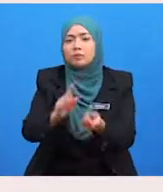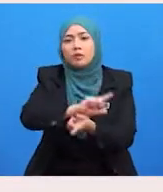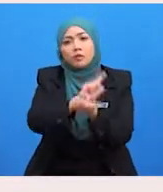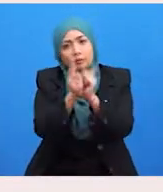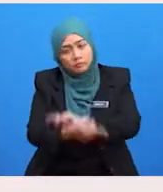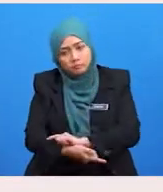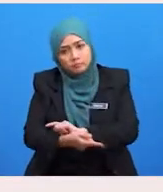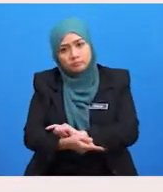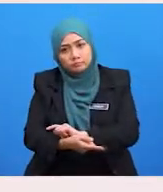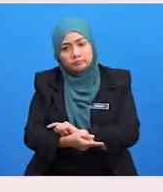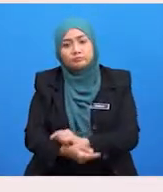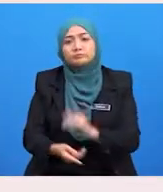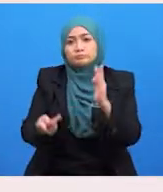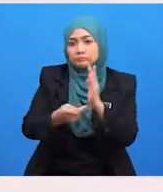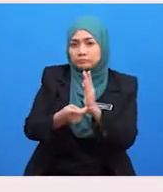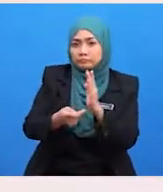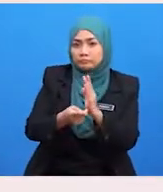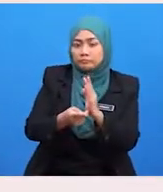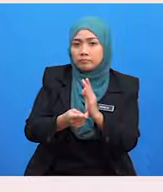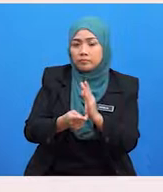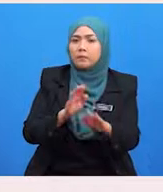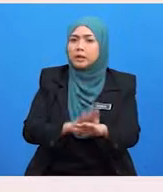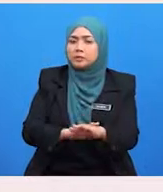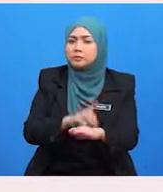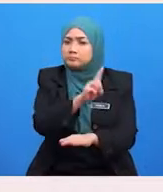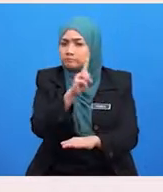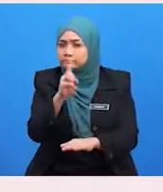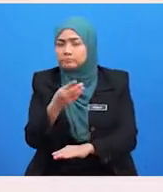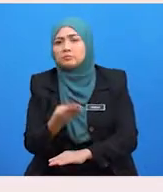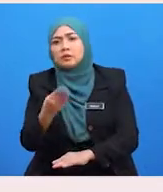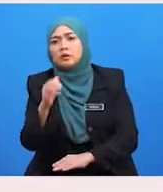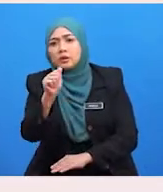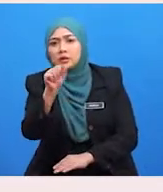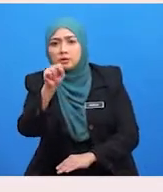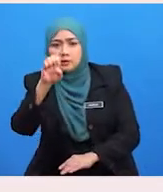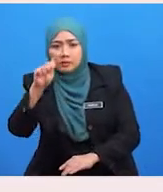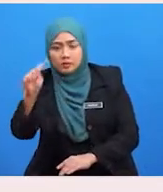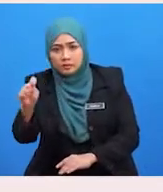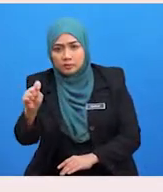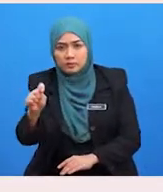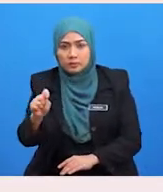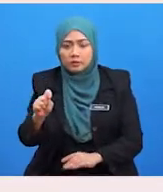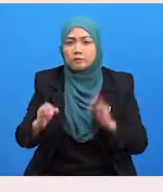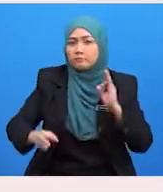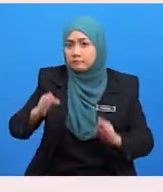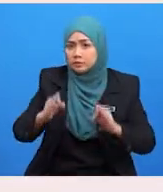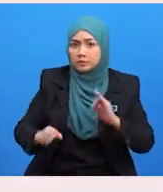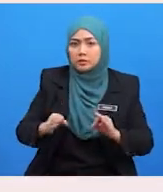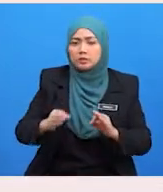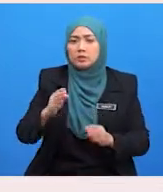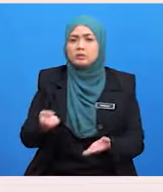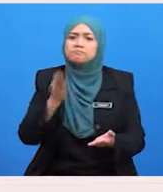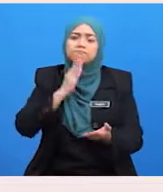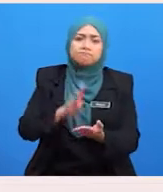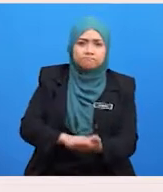Apabila berlakunya perubahan teknologi pada sesuatu barang aset, maka keadaan fizikal semakin buruk kerana